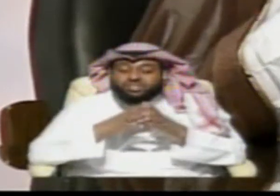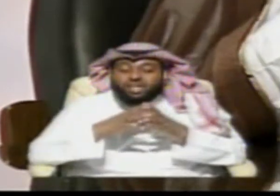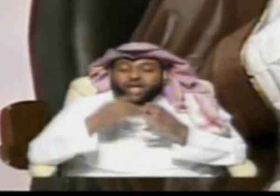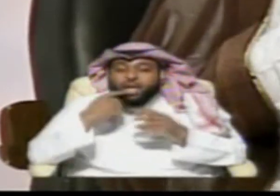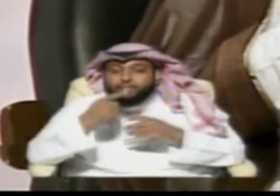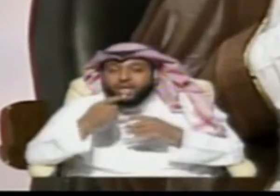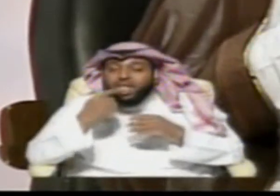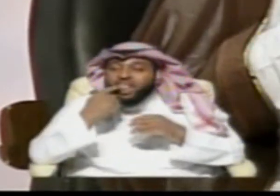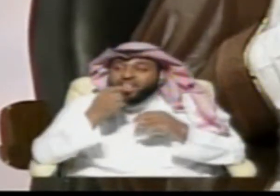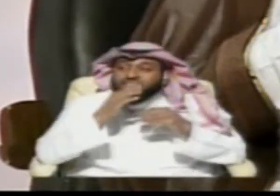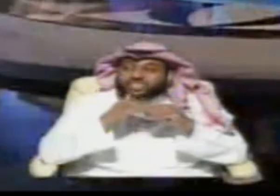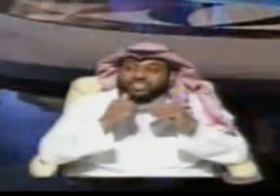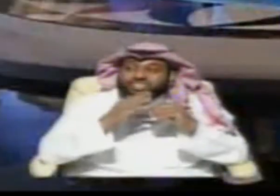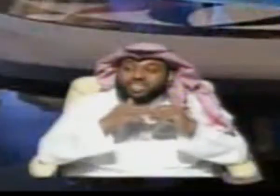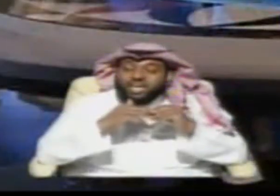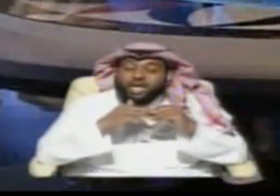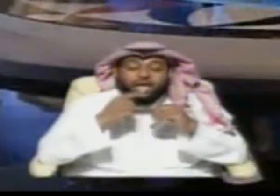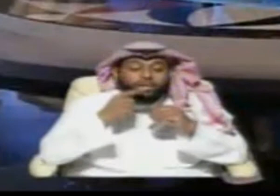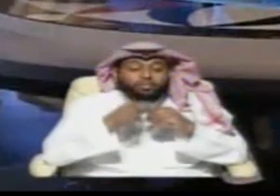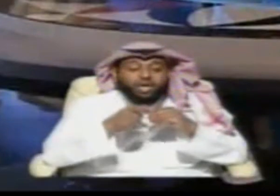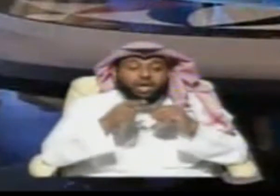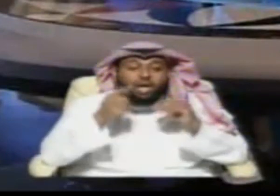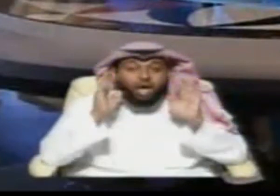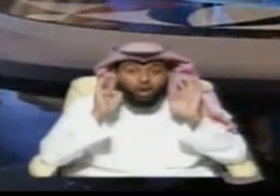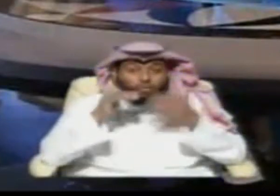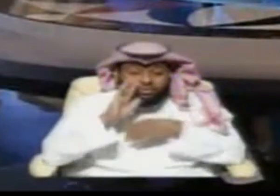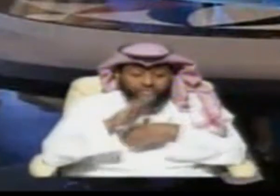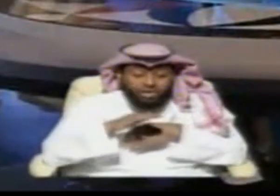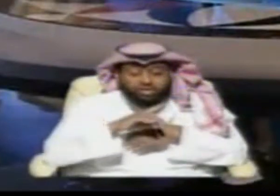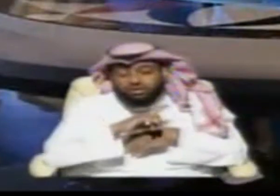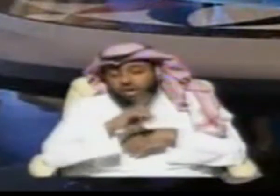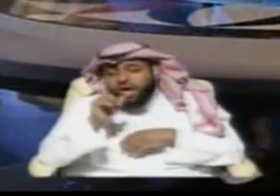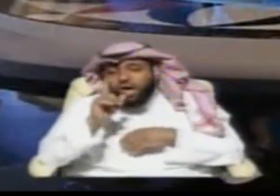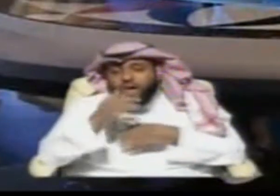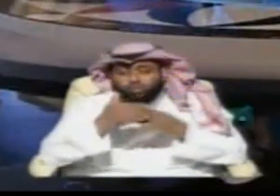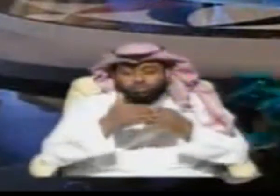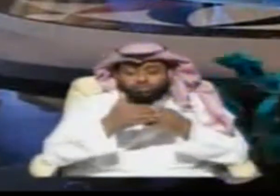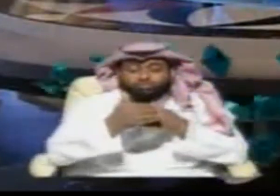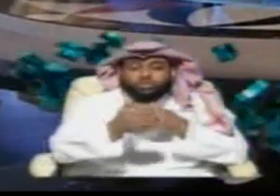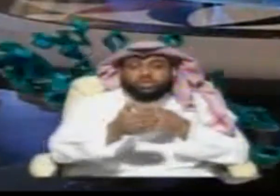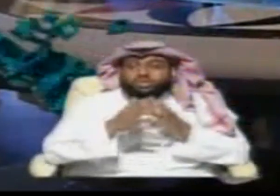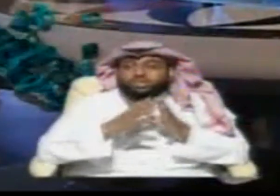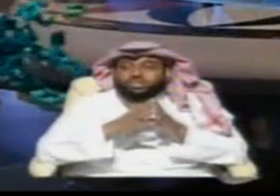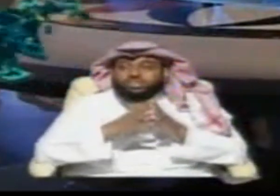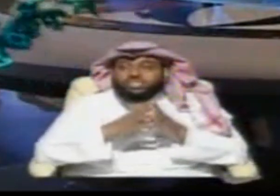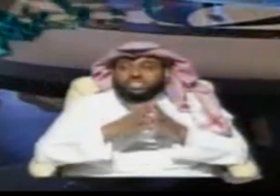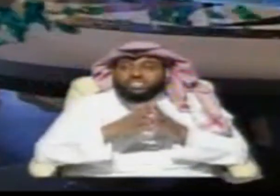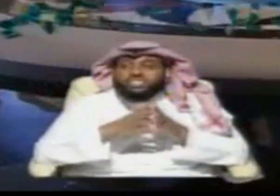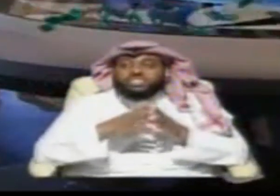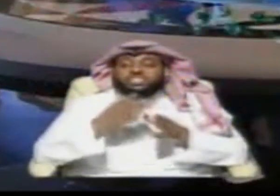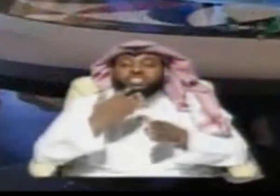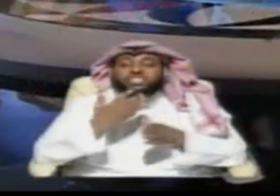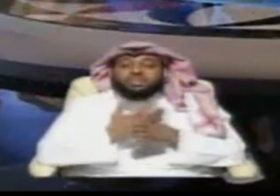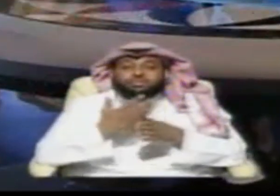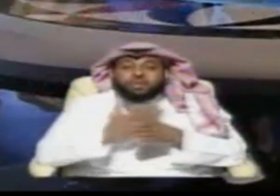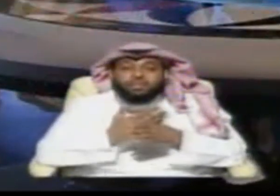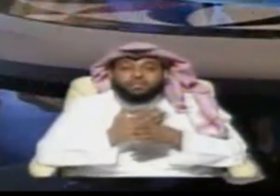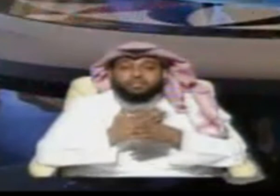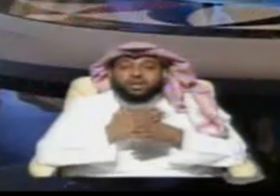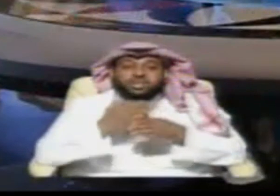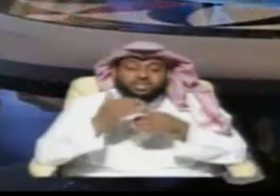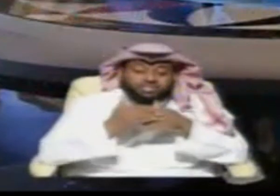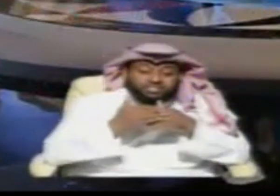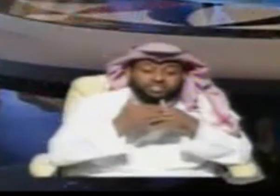والحيض ليس عليهن صلاة، فلذلك أمرهن باعتزال المصلى تجنبا للرجال مع عدم